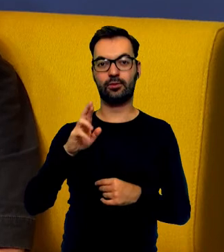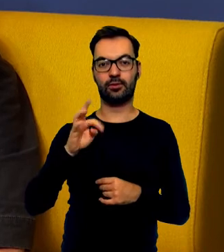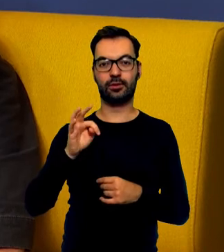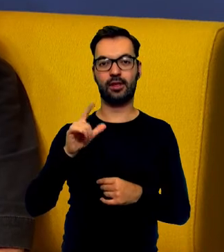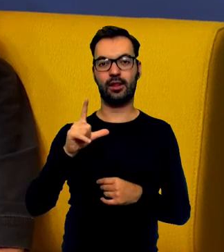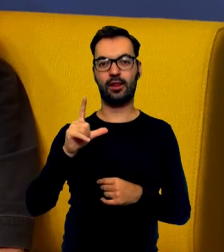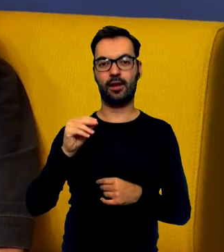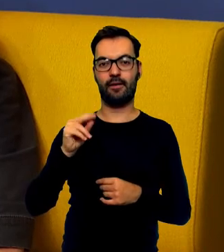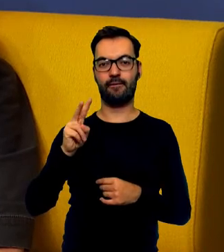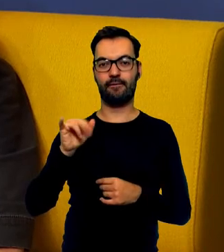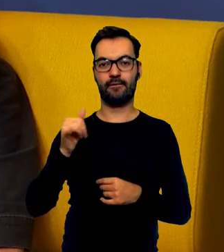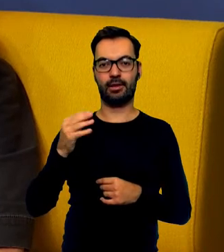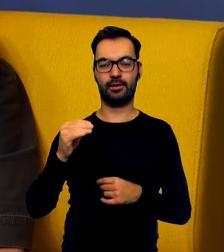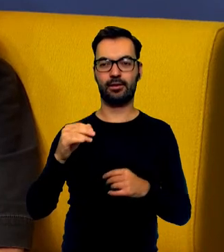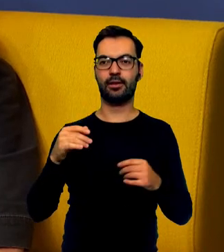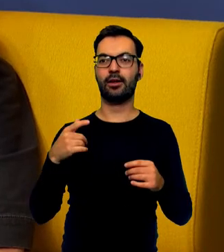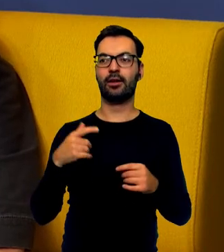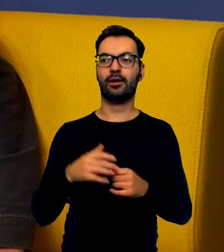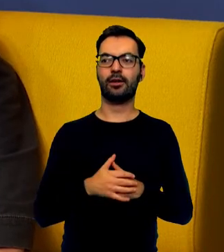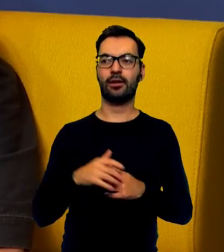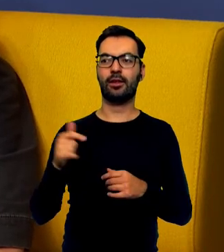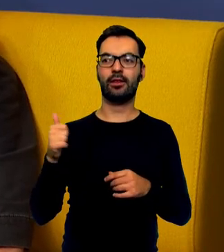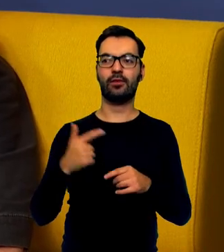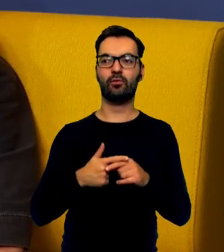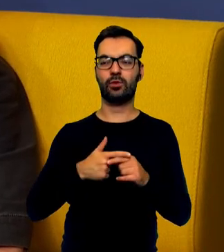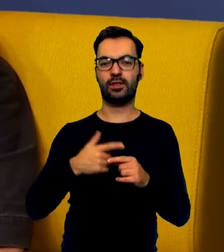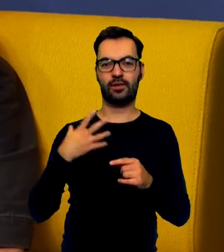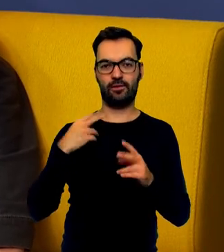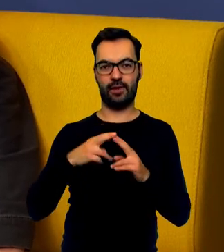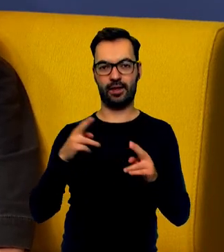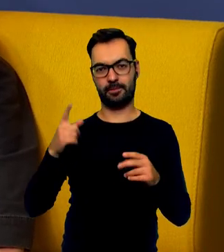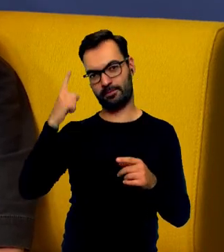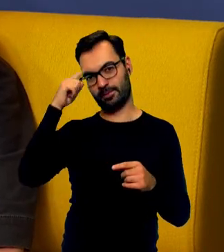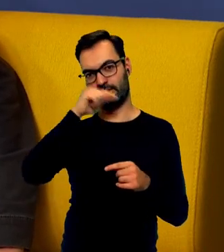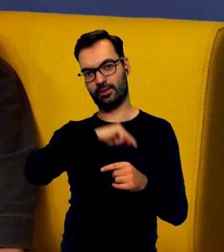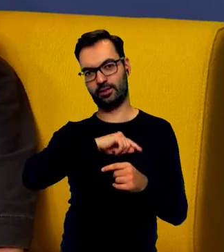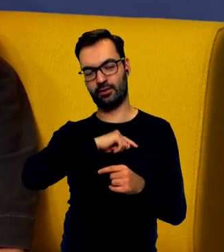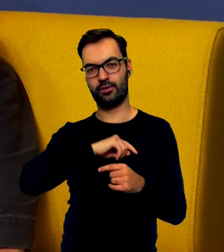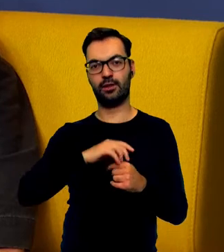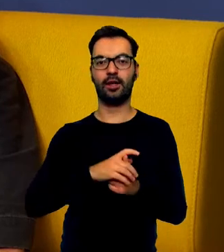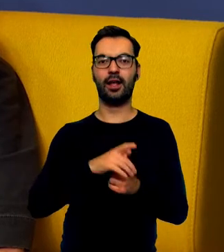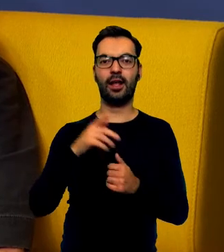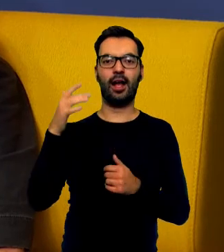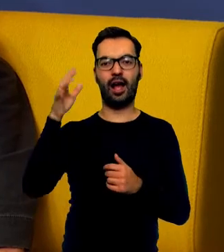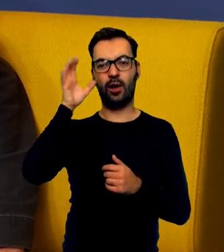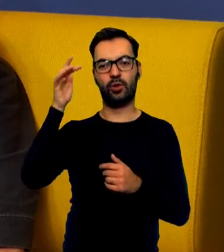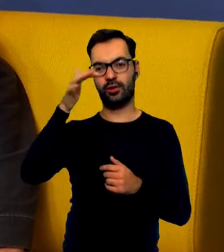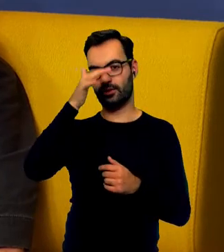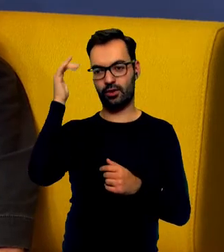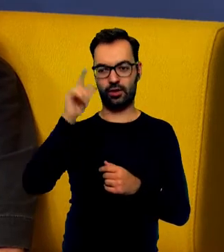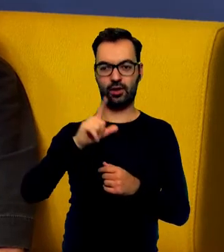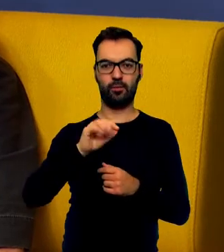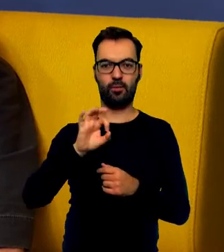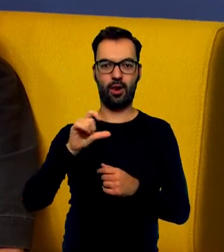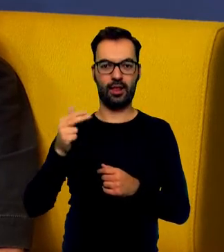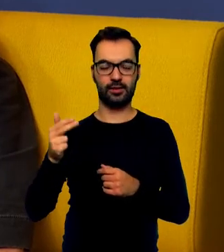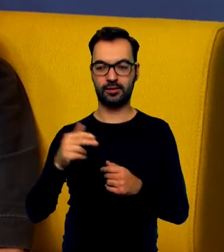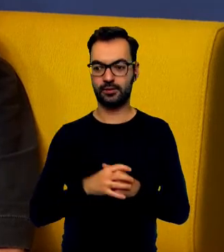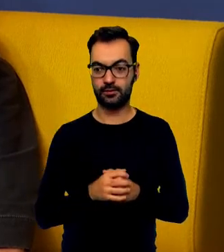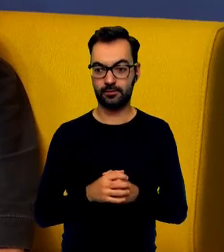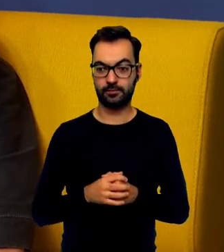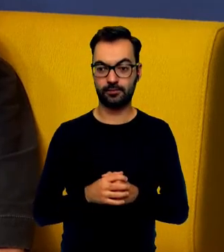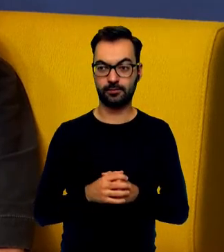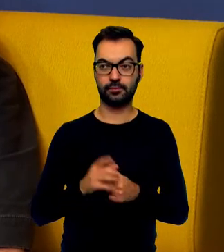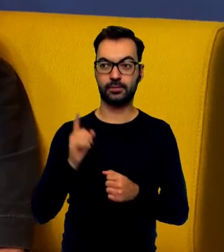Lewina. To jest był dwudziestowieczny psycholog, autor teorii pola, no bardzo ciekawa postać. I